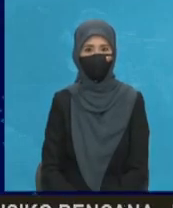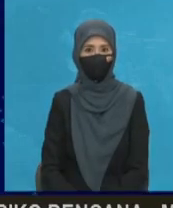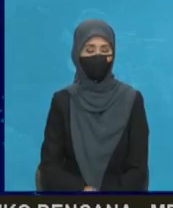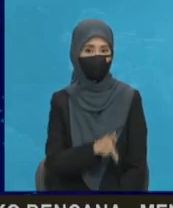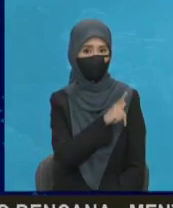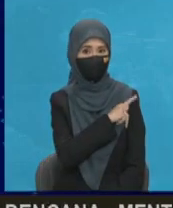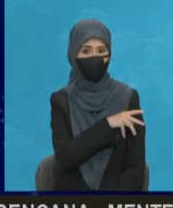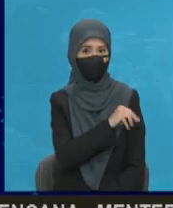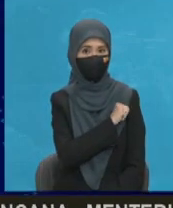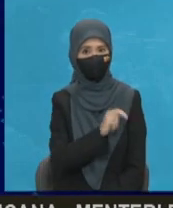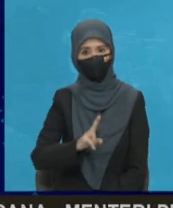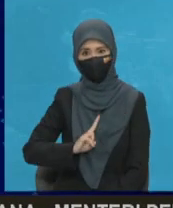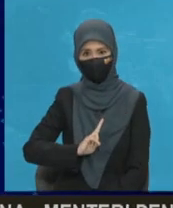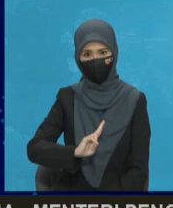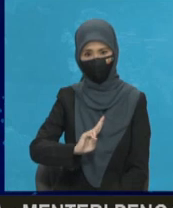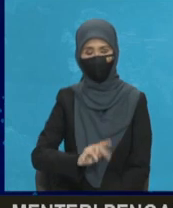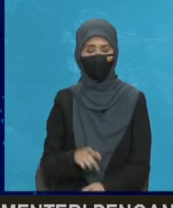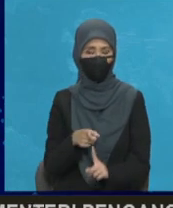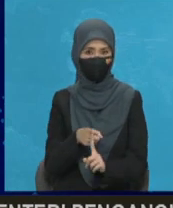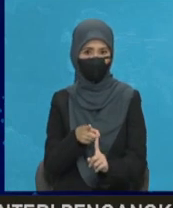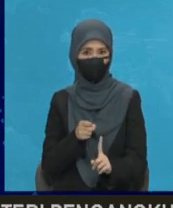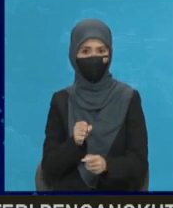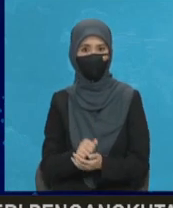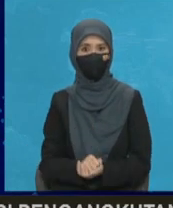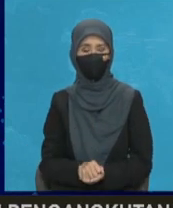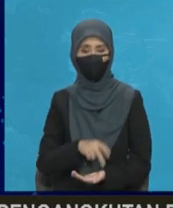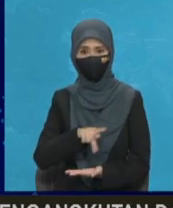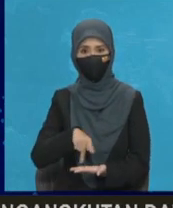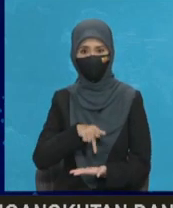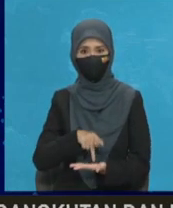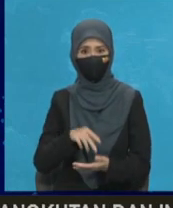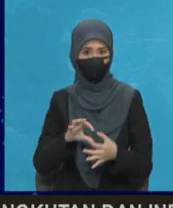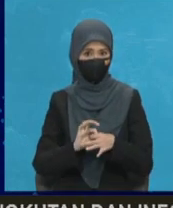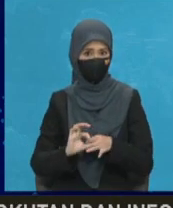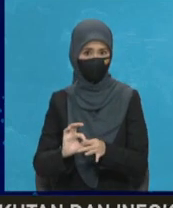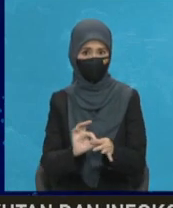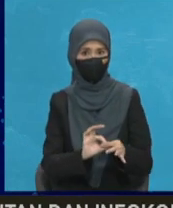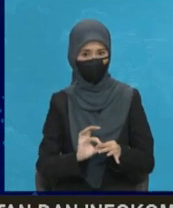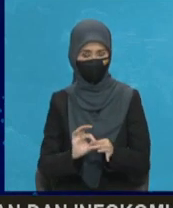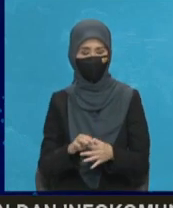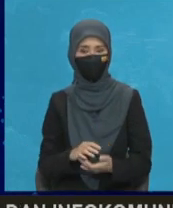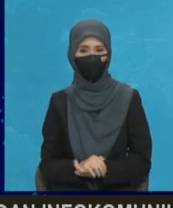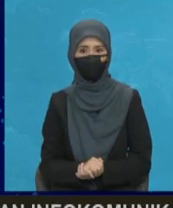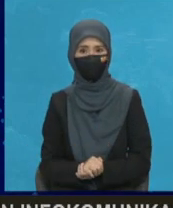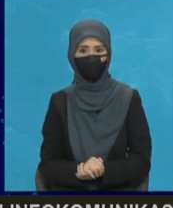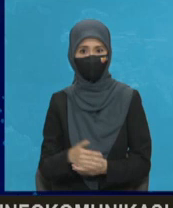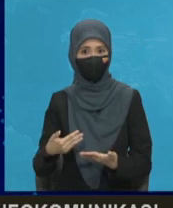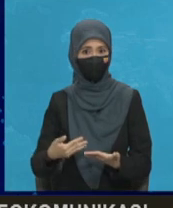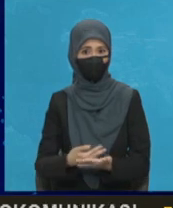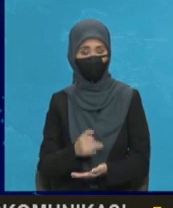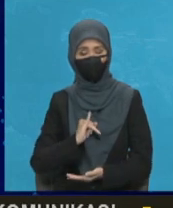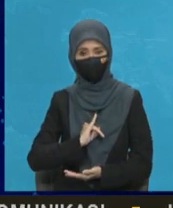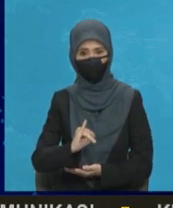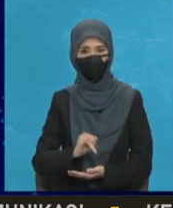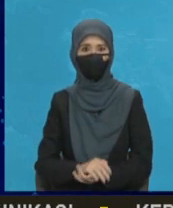Kementerian hal ihwal ugama melalui pusat dakwah islamiyah dengan kerjasama persatuan persatuan mualaf seluruh negara meneruskan